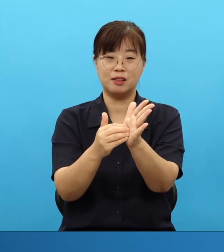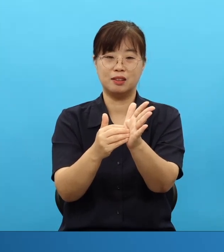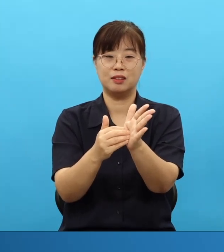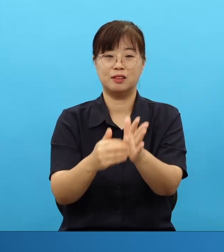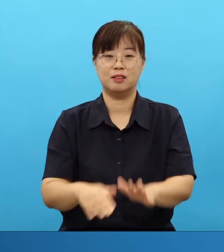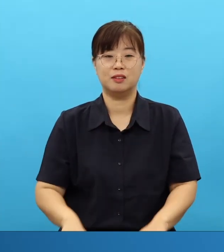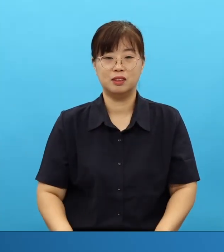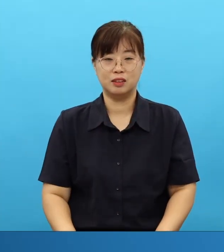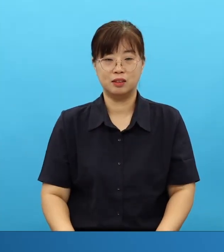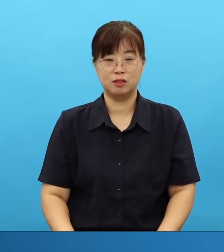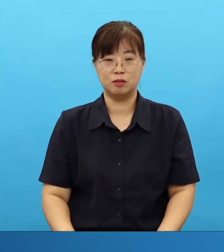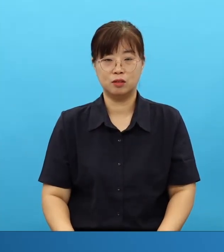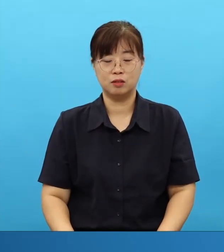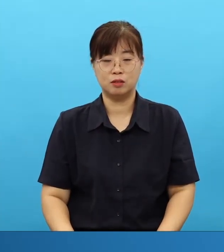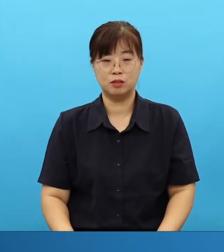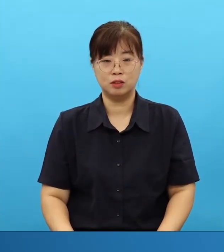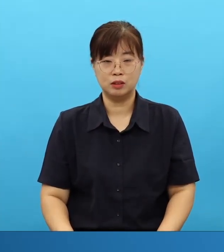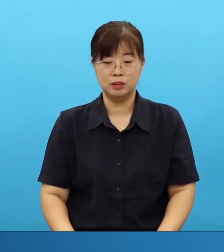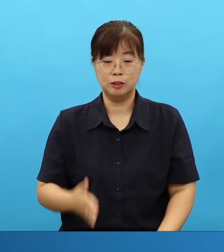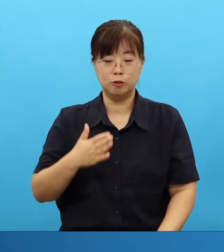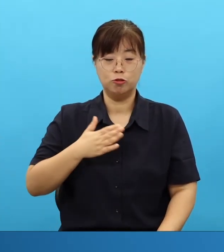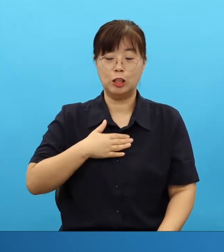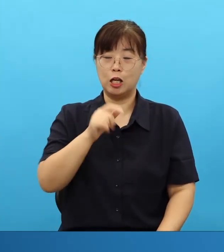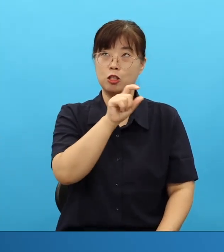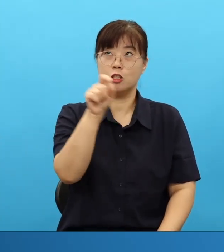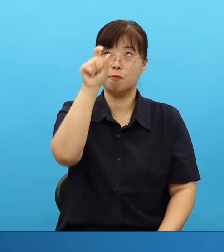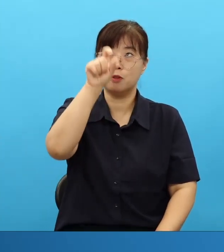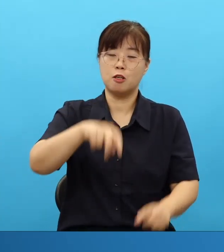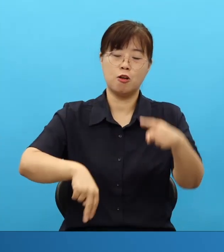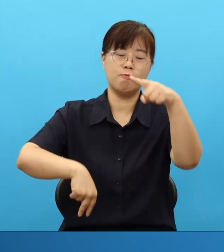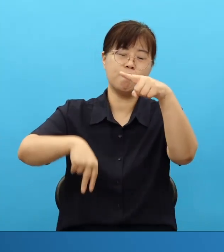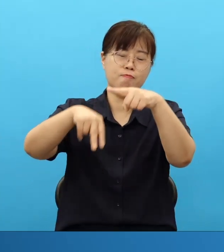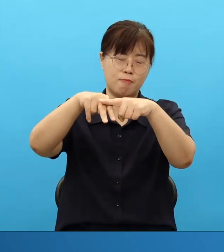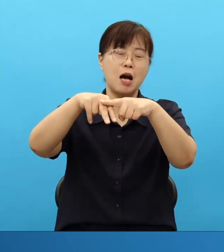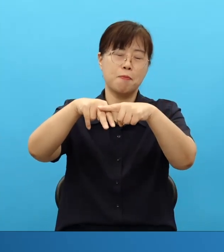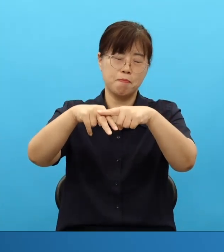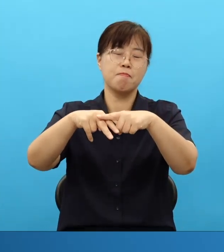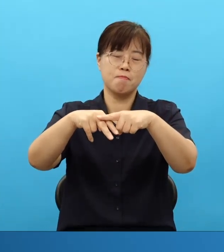죽으면 안 돼요 십자가에 죽고 그리스도께서 내 안에 계신